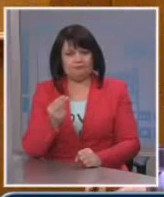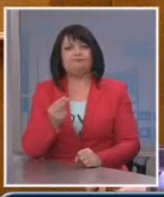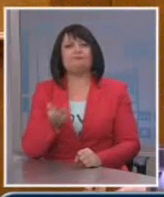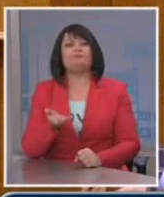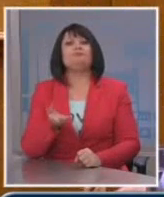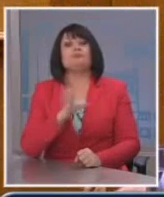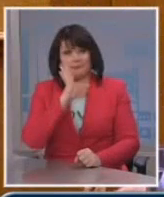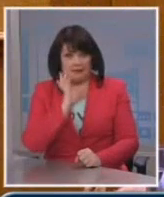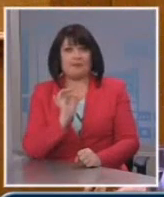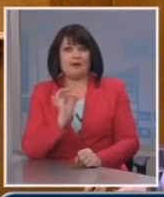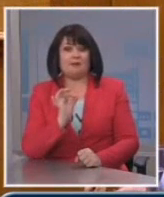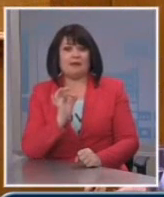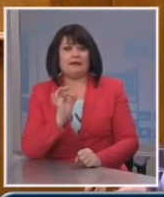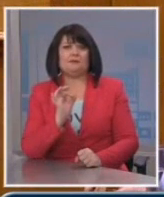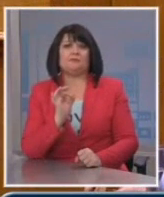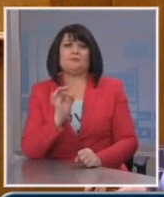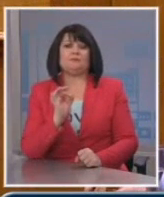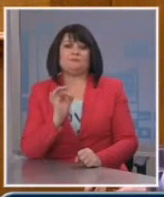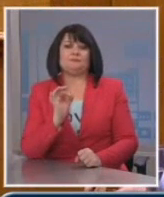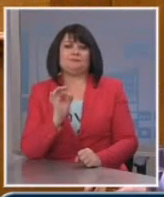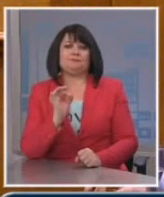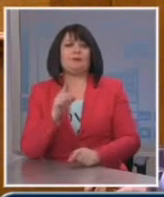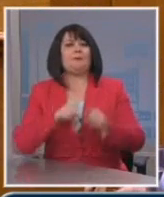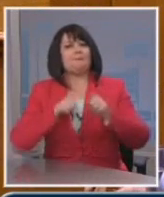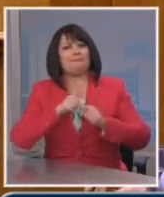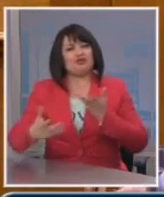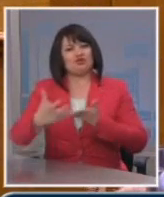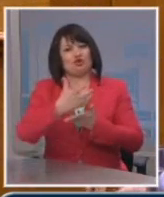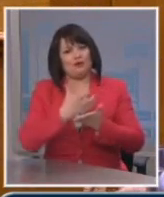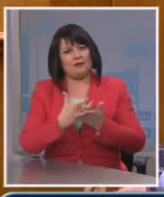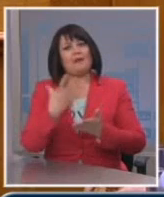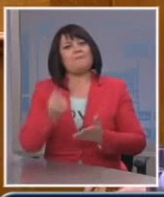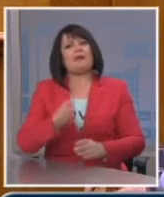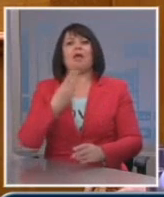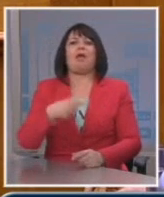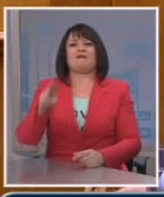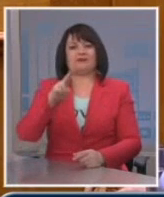όπου πράγματι για κάποια εισοδήματα υπάρχει αύξηση.